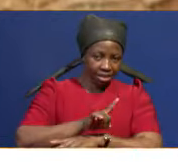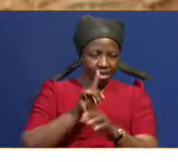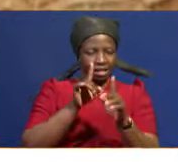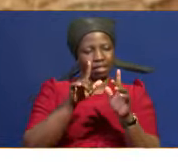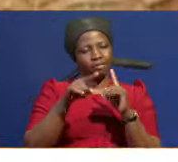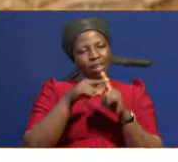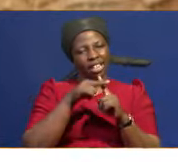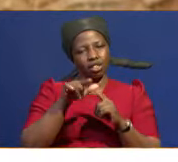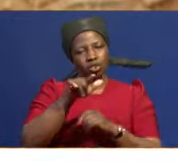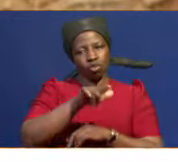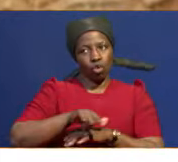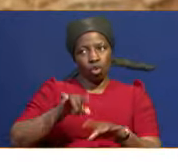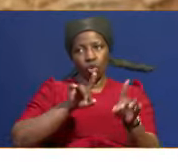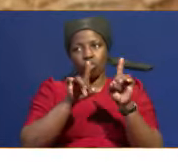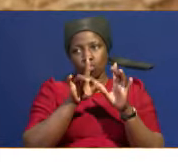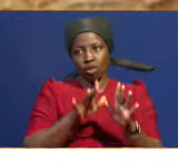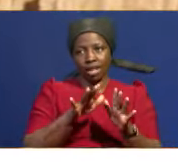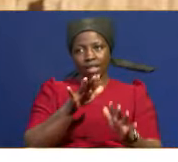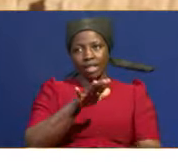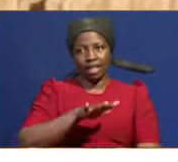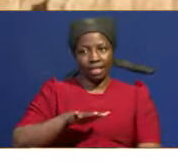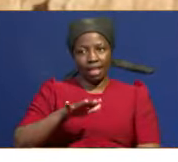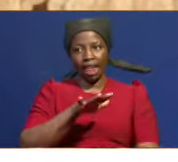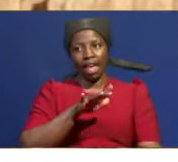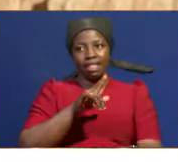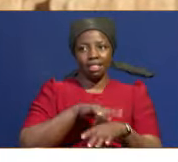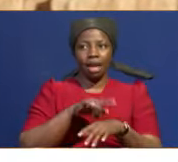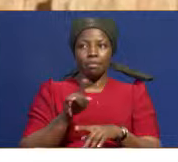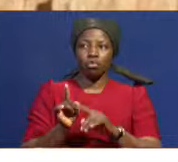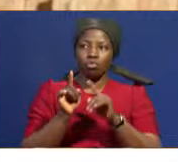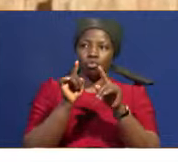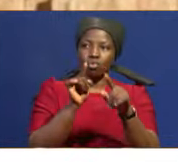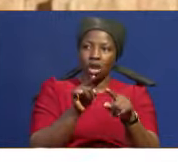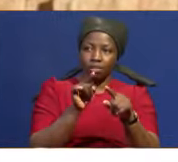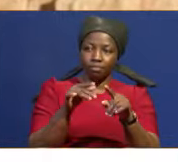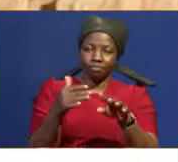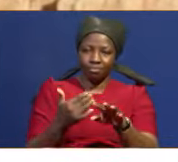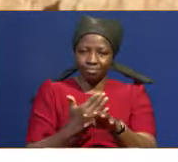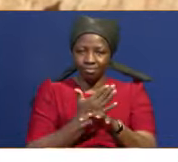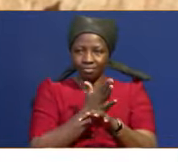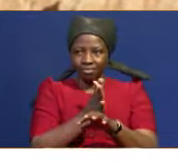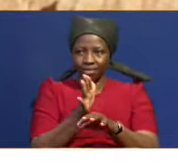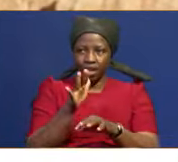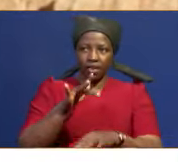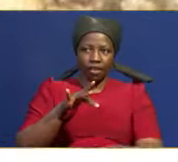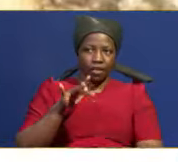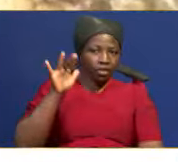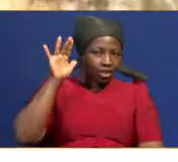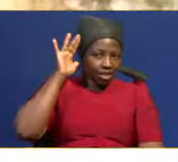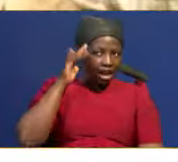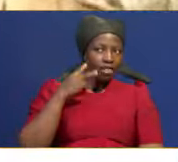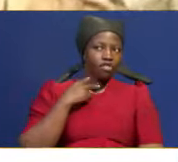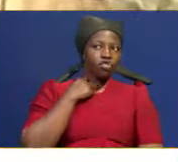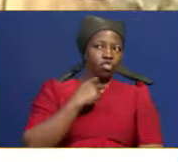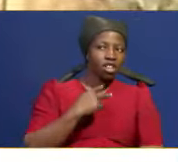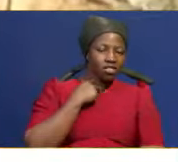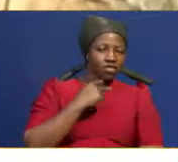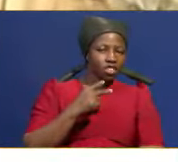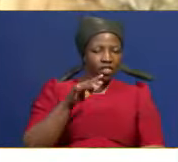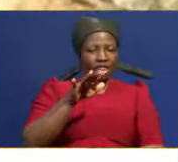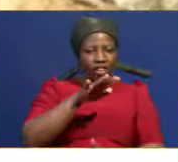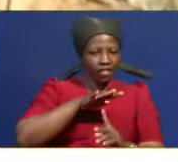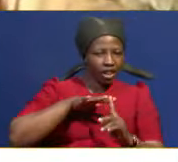local tourists around this place. Unapopitia kwenye mabonde haya, unasikia sauti asilia za kimazingira.